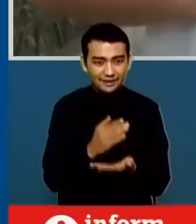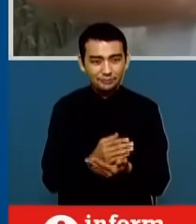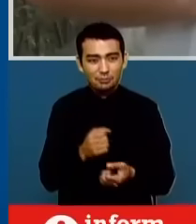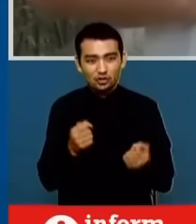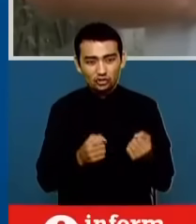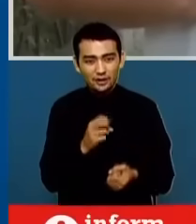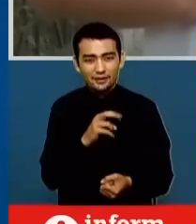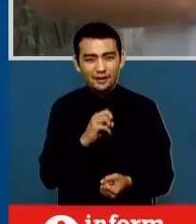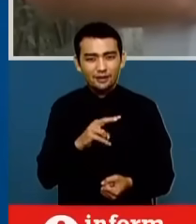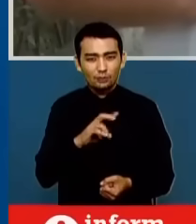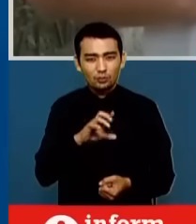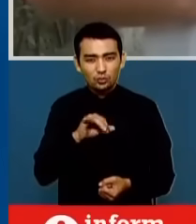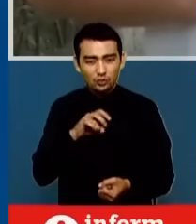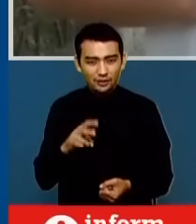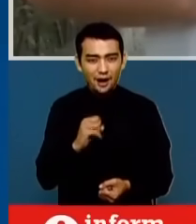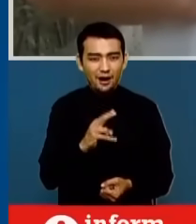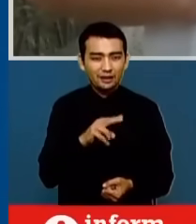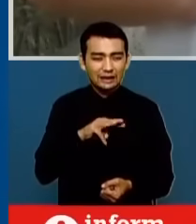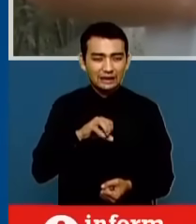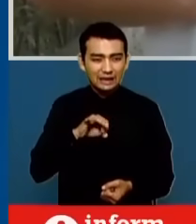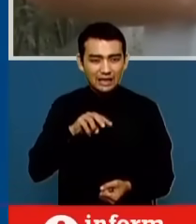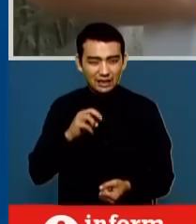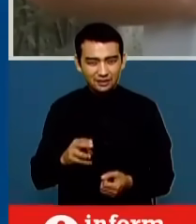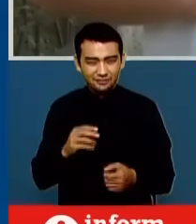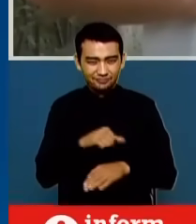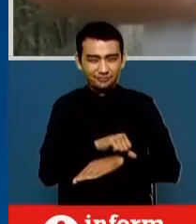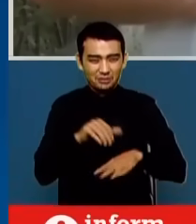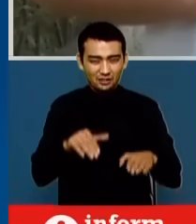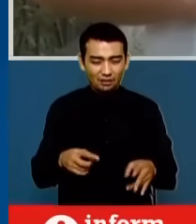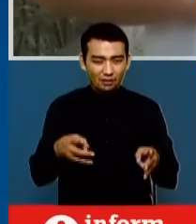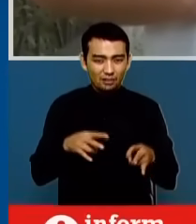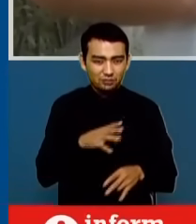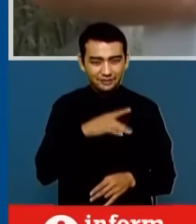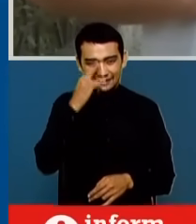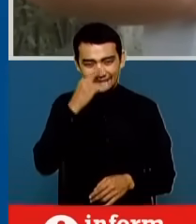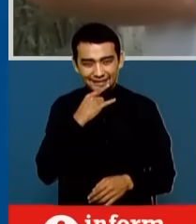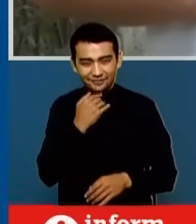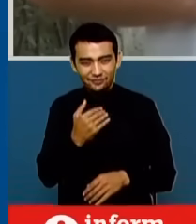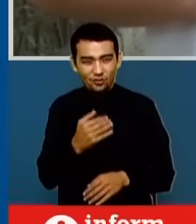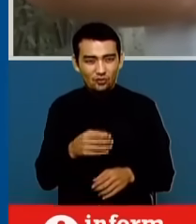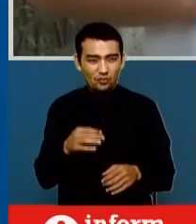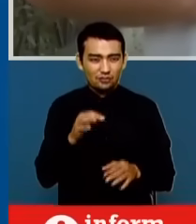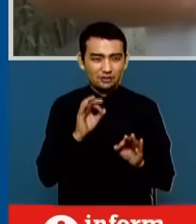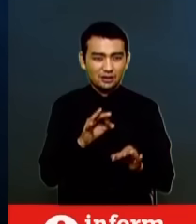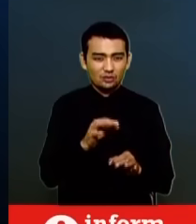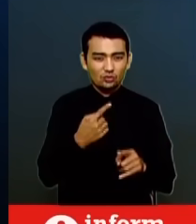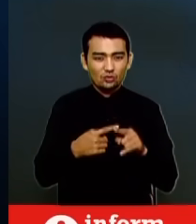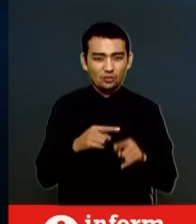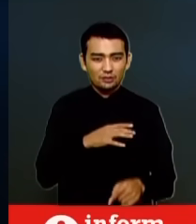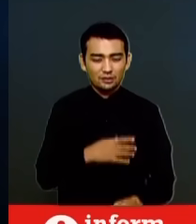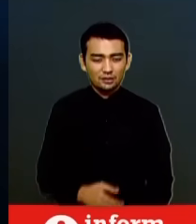болон ақтілек пункттерінде де қаңтарылып қалған. Алайда Қазақстан ұлттық қауіпсіздік комитетінің шекара қызметі жағдайды былай түсіндірді.